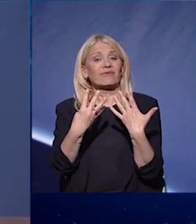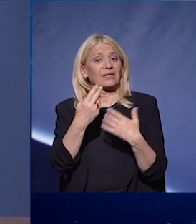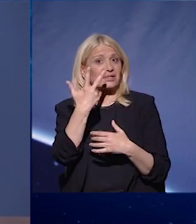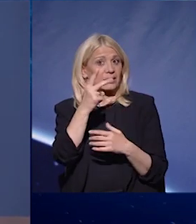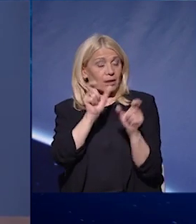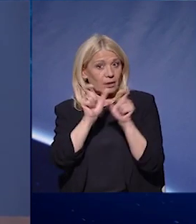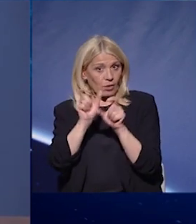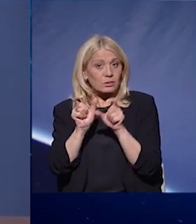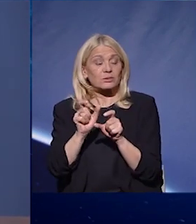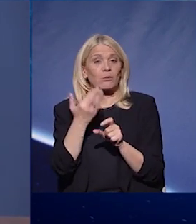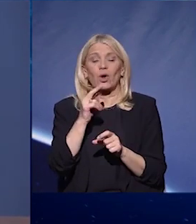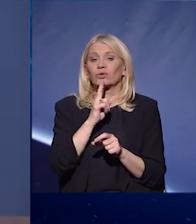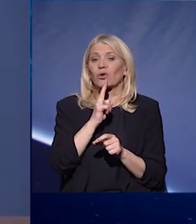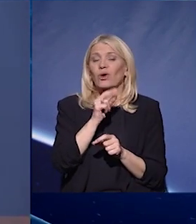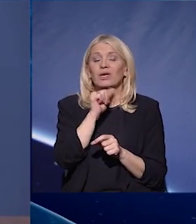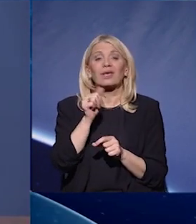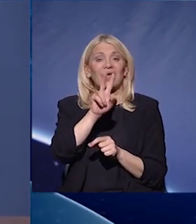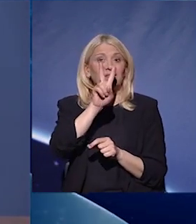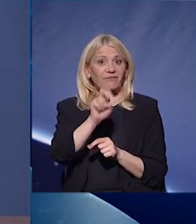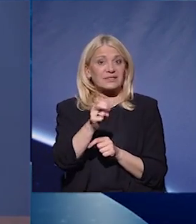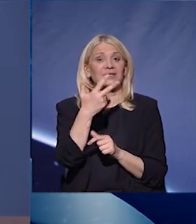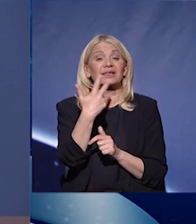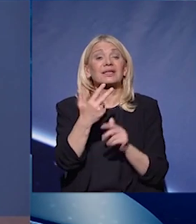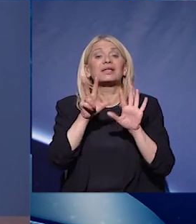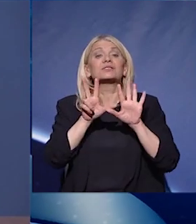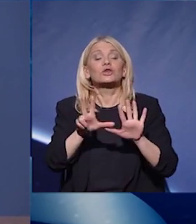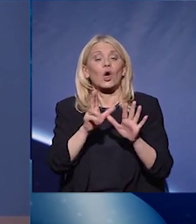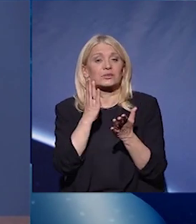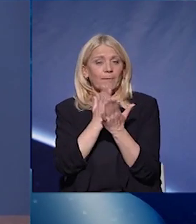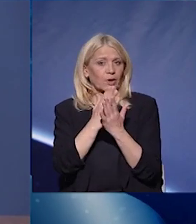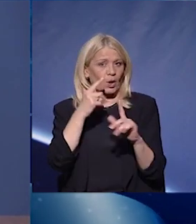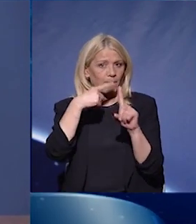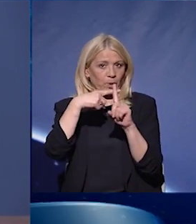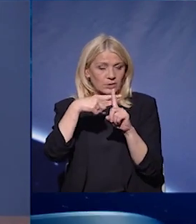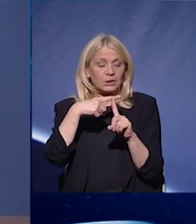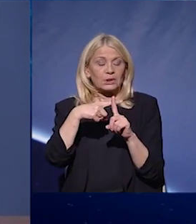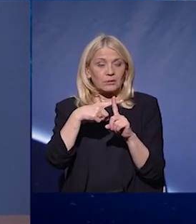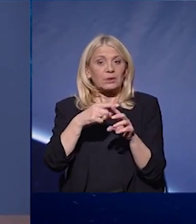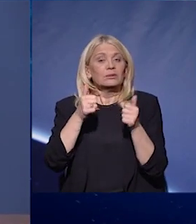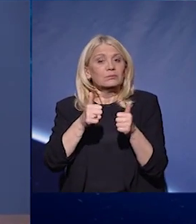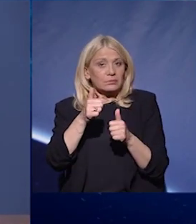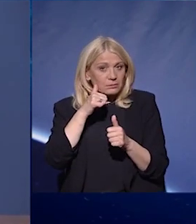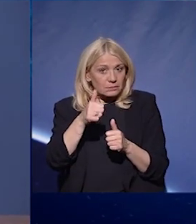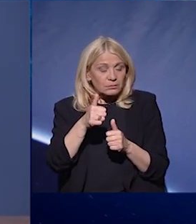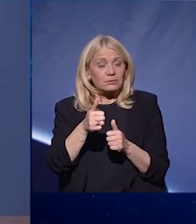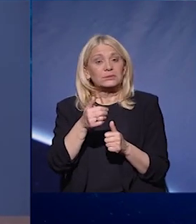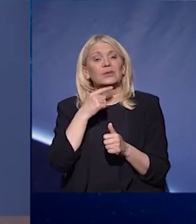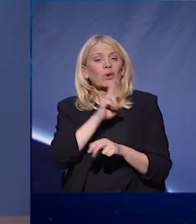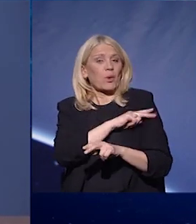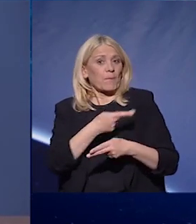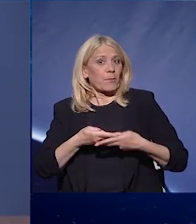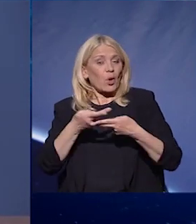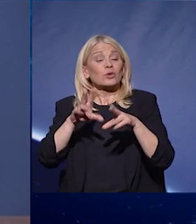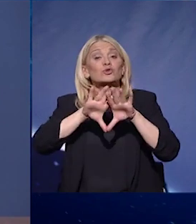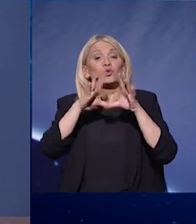1893 osobe, od kojih je 238 bilo pozitivno. Na današnji dan hospitalizovan